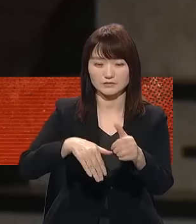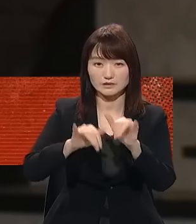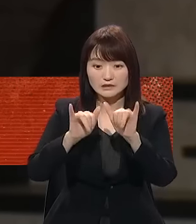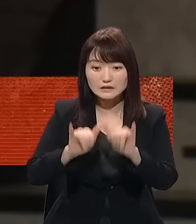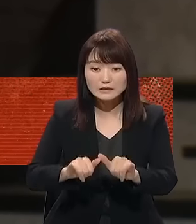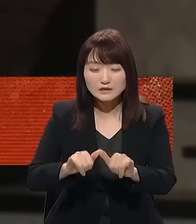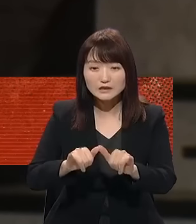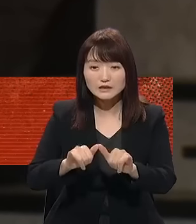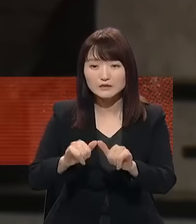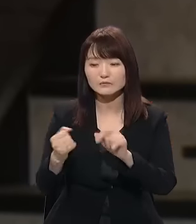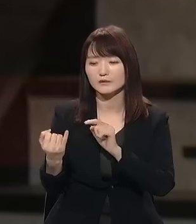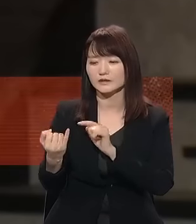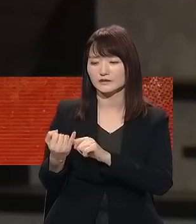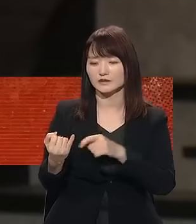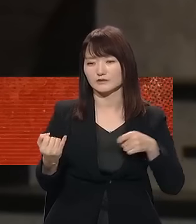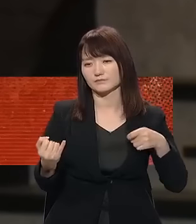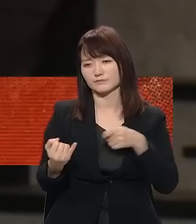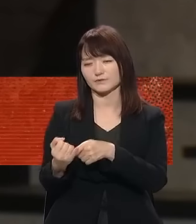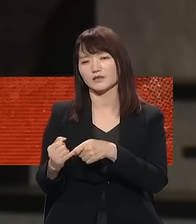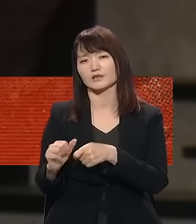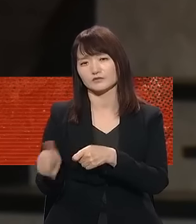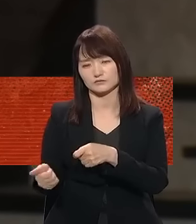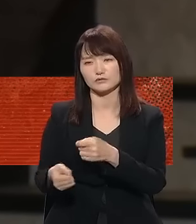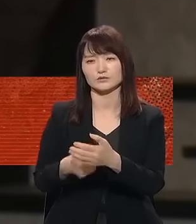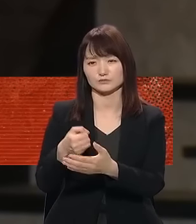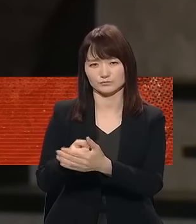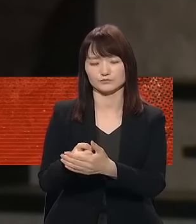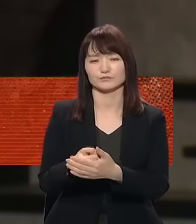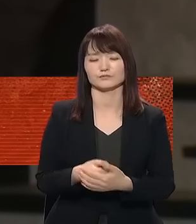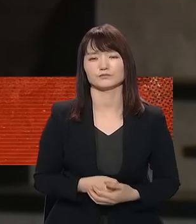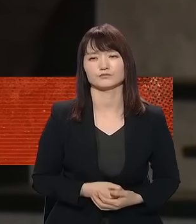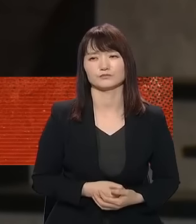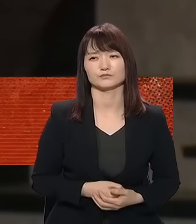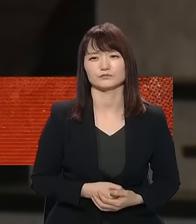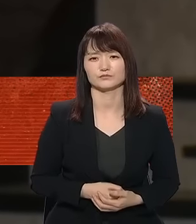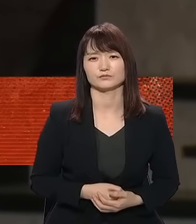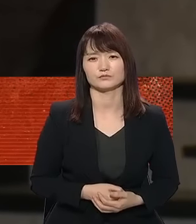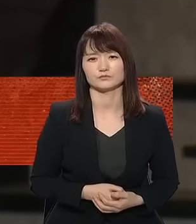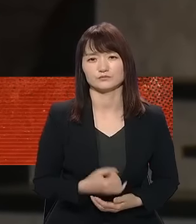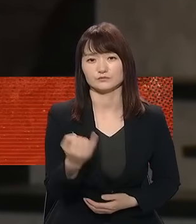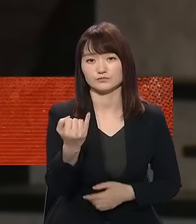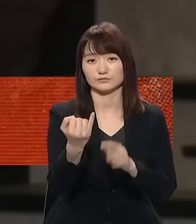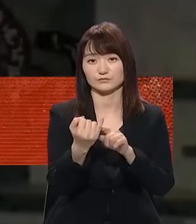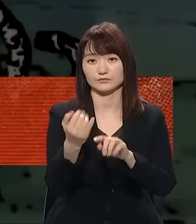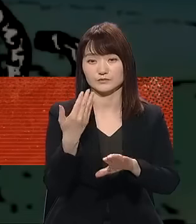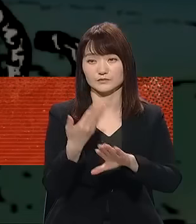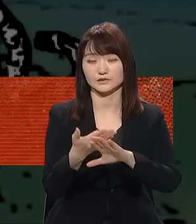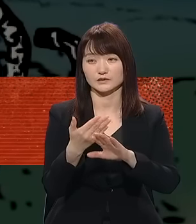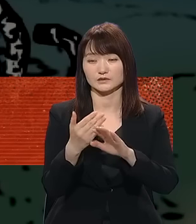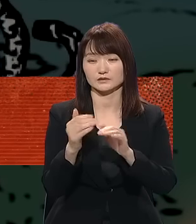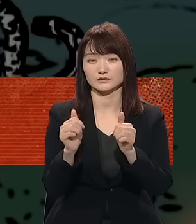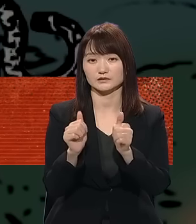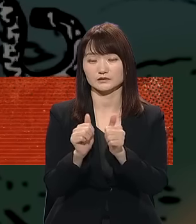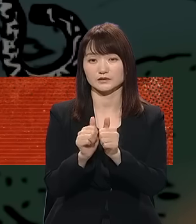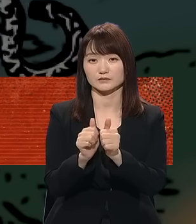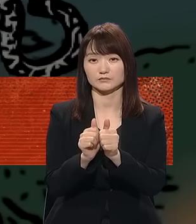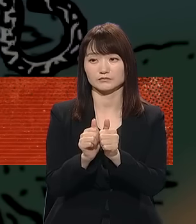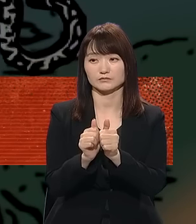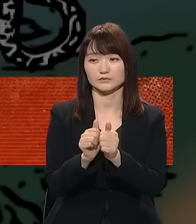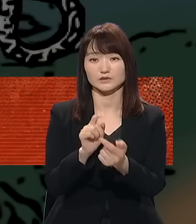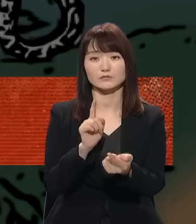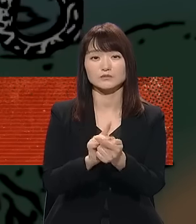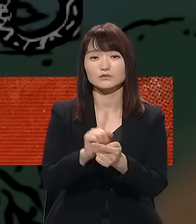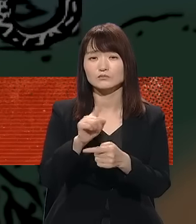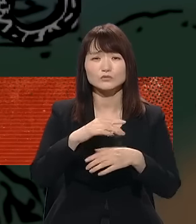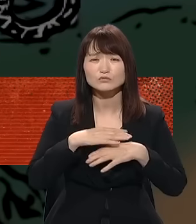살인을 하겠다라고 마음을 먹었다라는 어이 여자 이전에 다른 남자 친구를 갖다가 만난 걸 뭘 그렇게